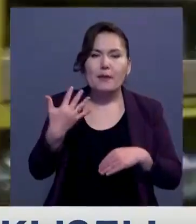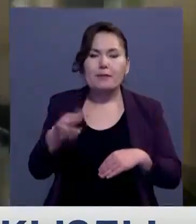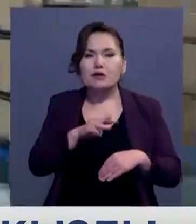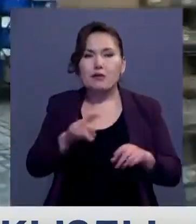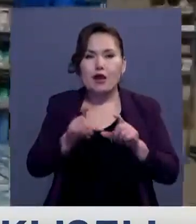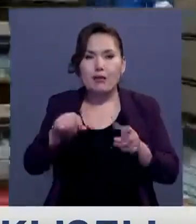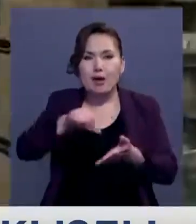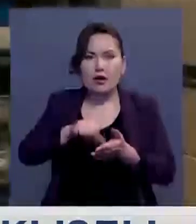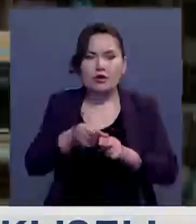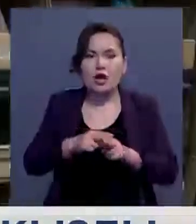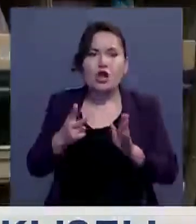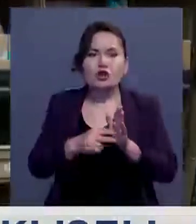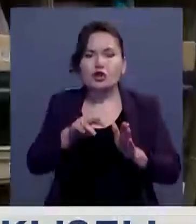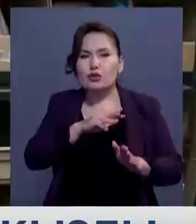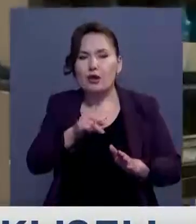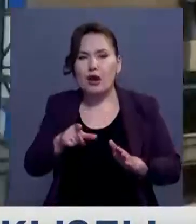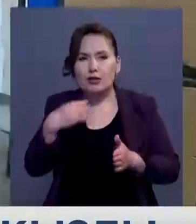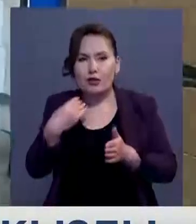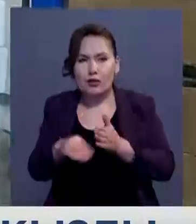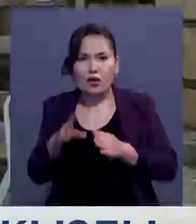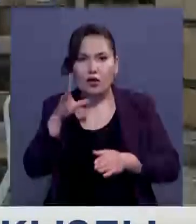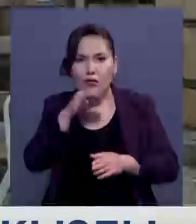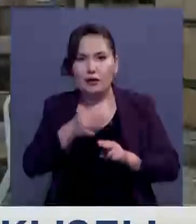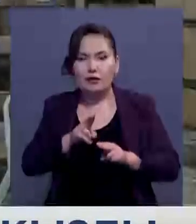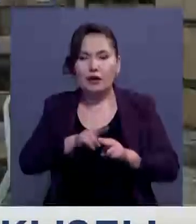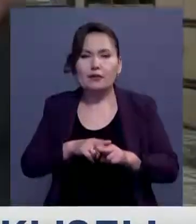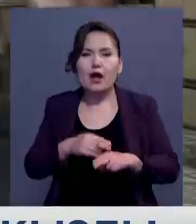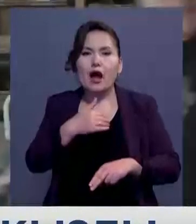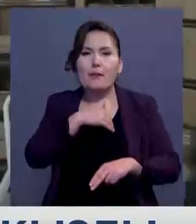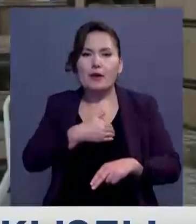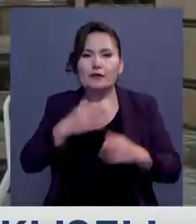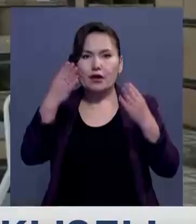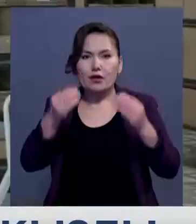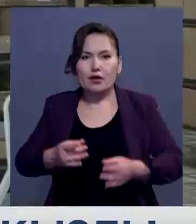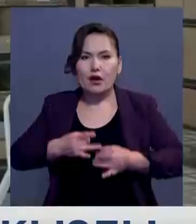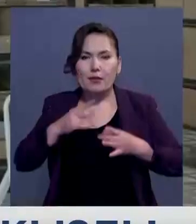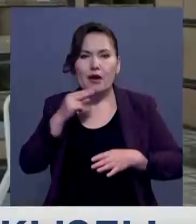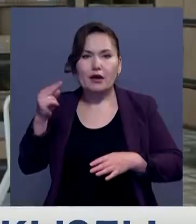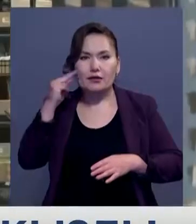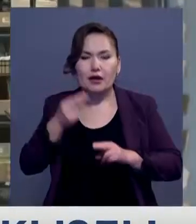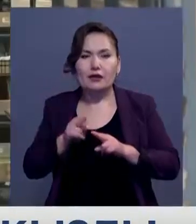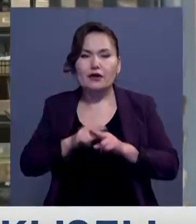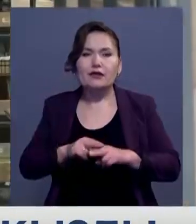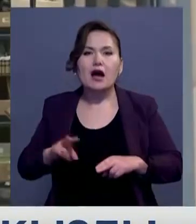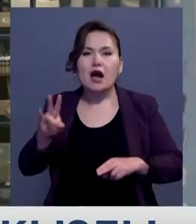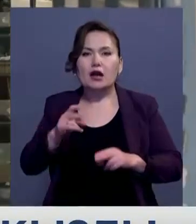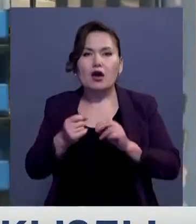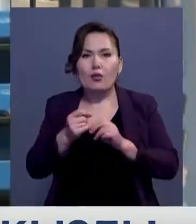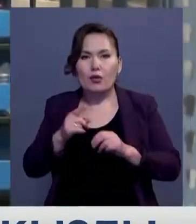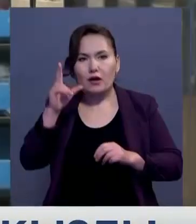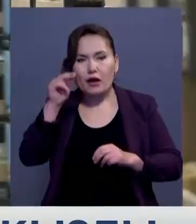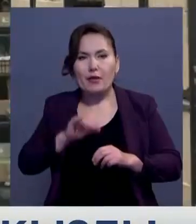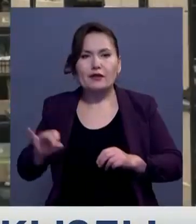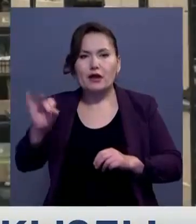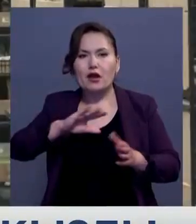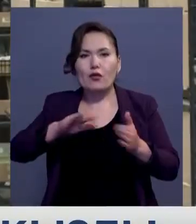қатысып, 800 миллион тұтынушы саудаласып үлгеріпті. Айта кетейік, бойдақтар күні Қытайда жыл сайын қарашаның 11 аталады. Оның тарихы өткен